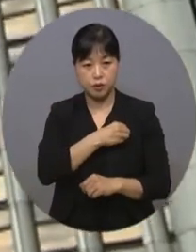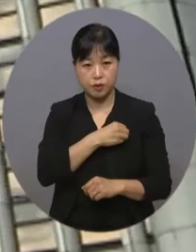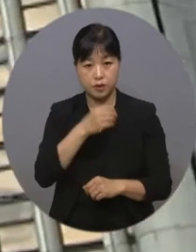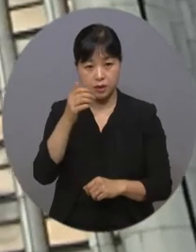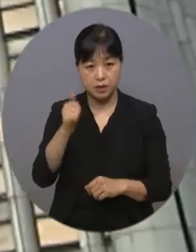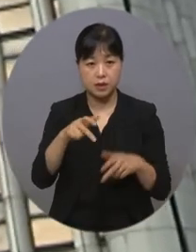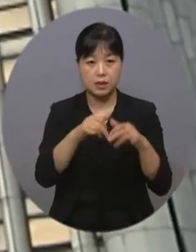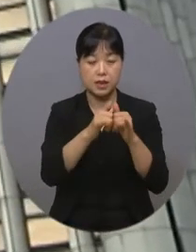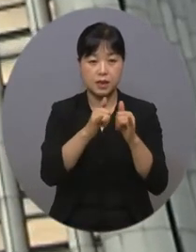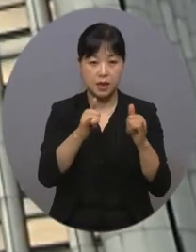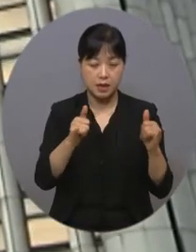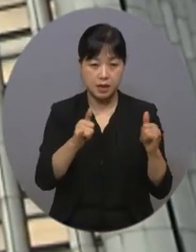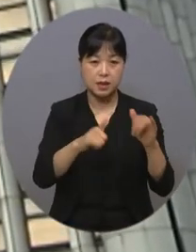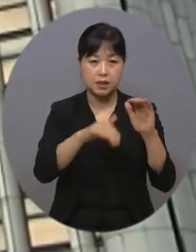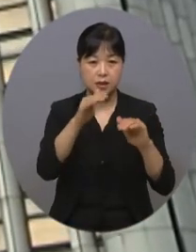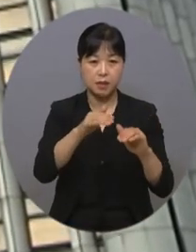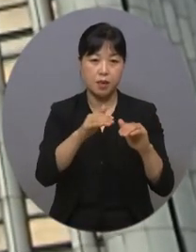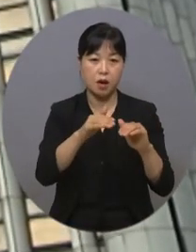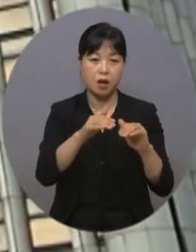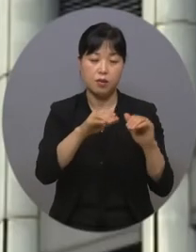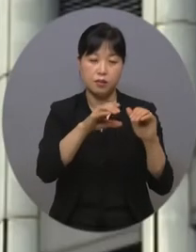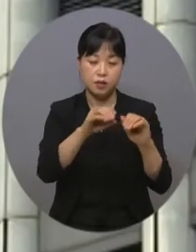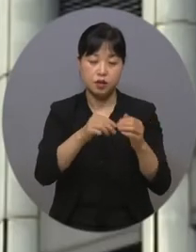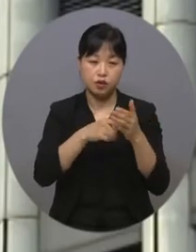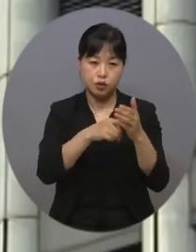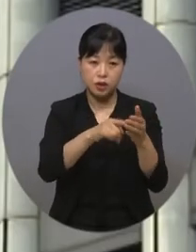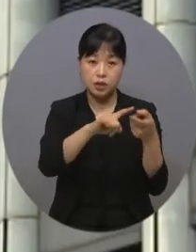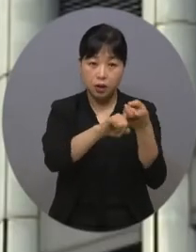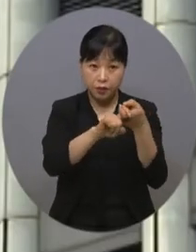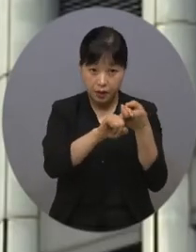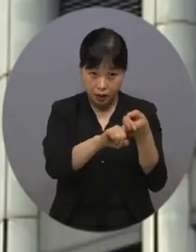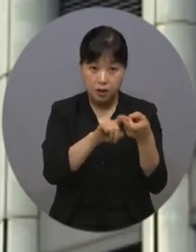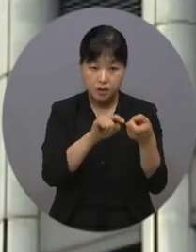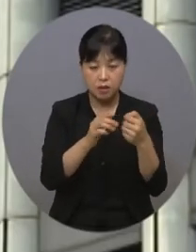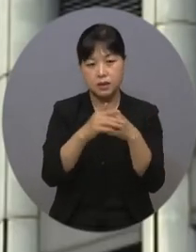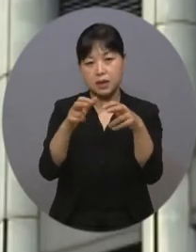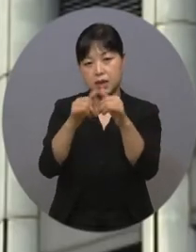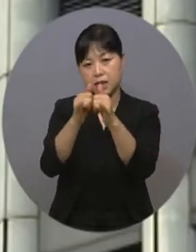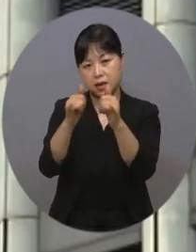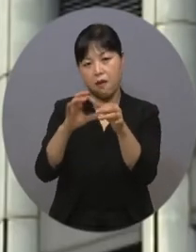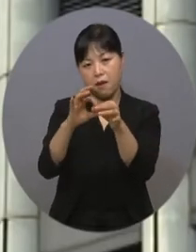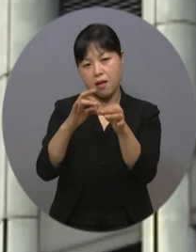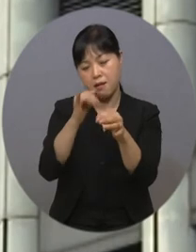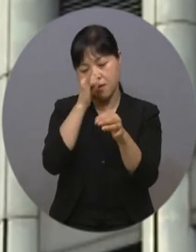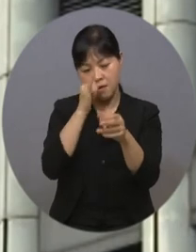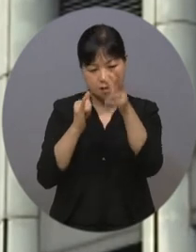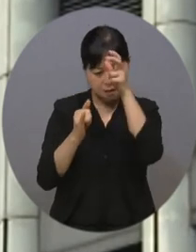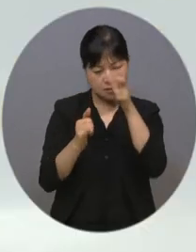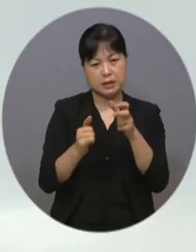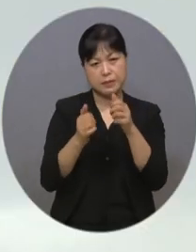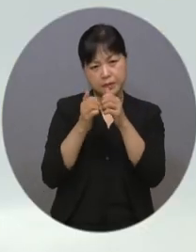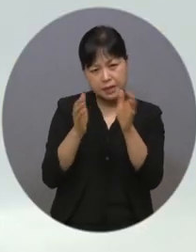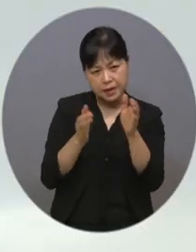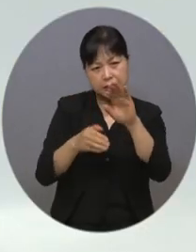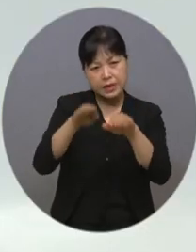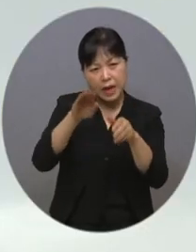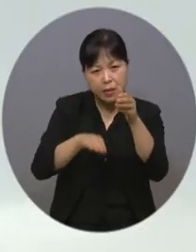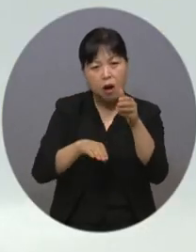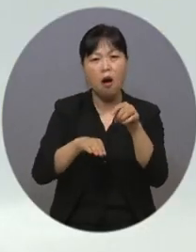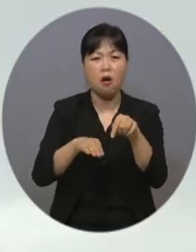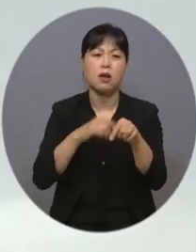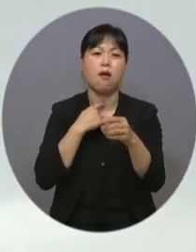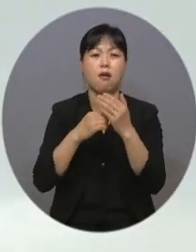실시한 경찰관서 모니터링 과정에서 장애인에 대한 경찰의 불친절 차별 행위가 발생한 바